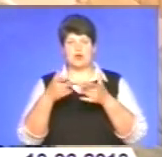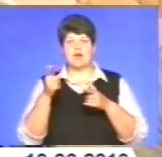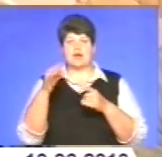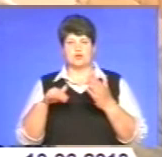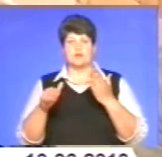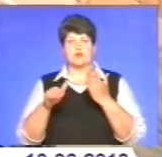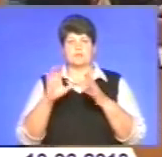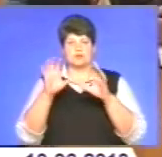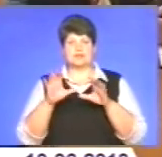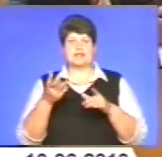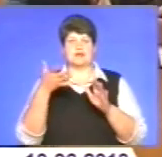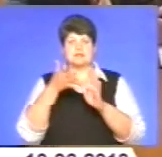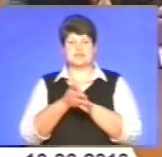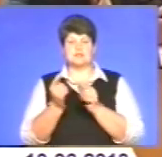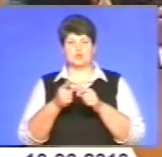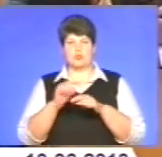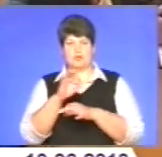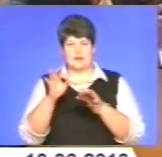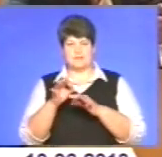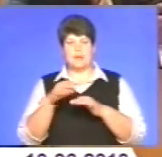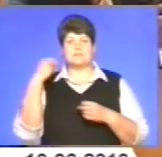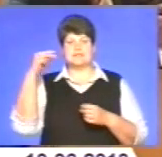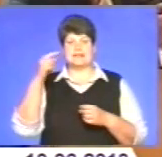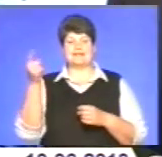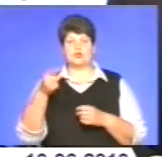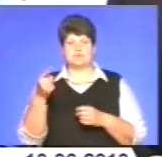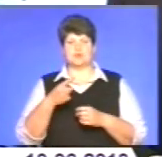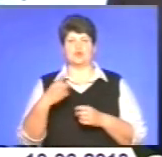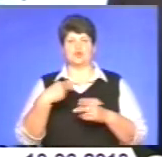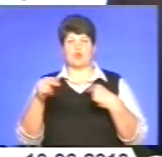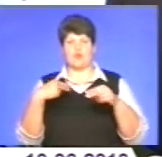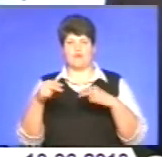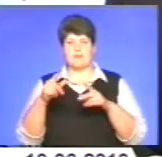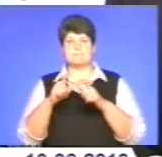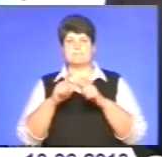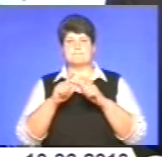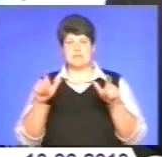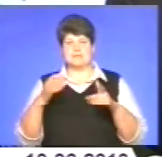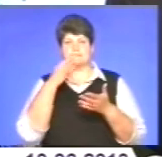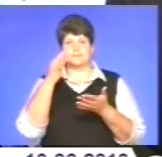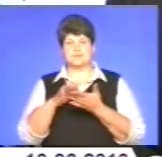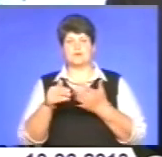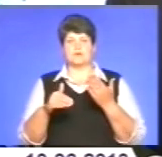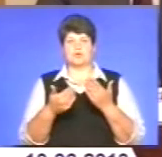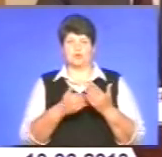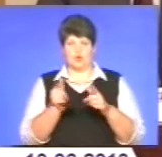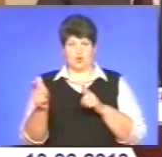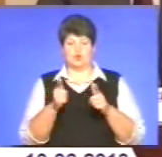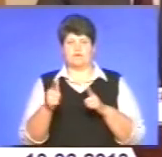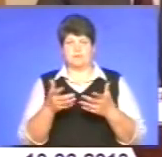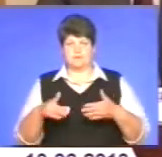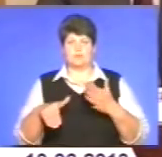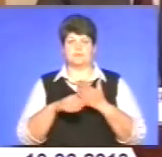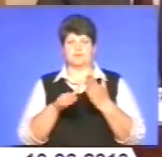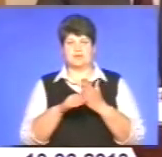даного проекту. Президент Тернопільської торгово-промислової палати наголосив, що він готовий посприяти в організації зустрічей чеських і